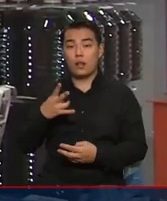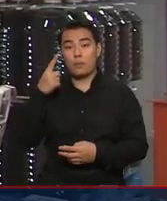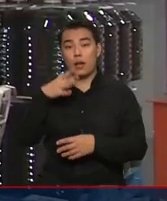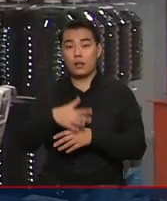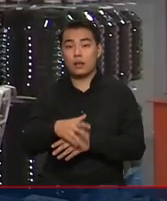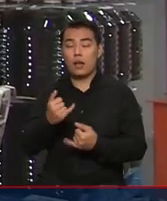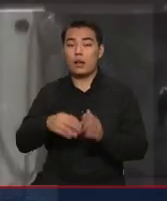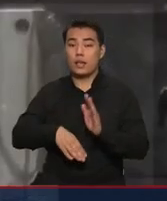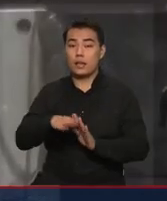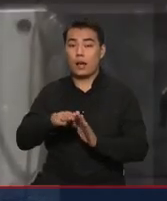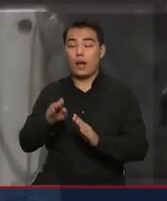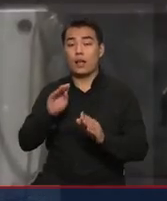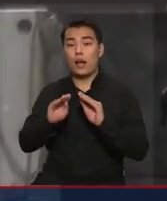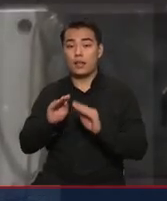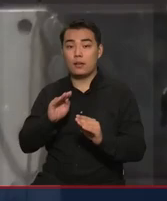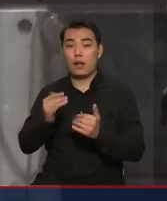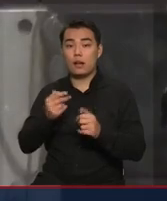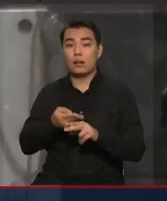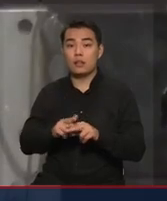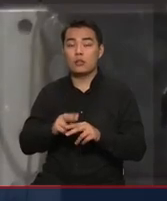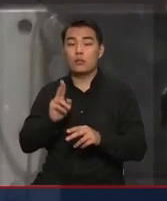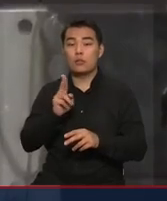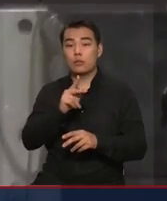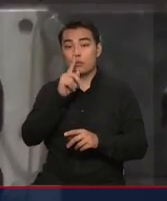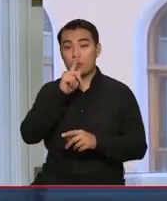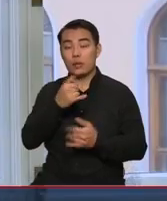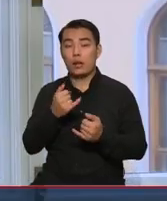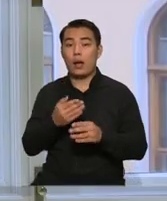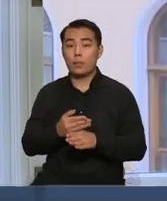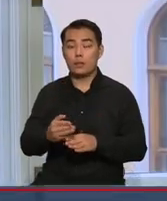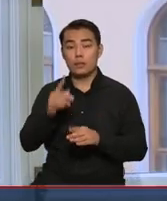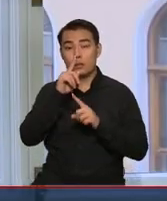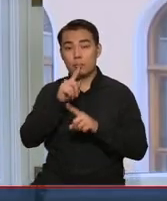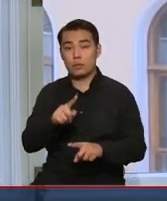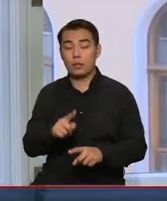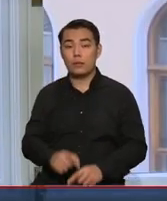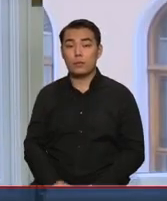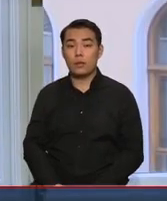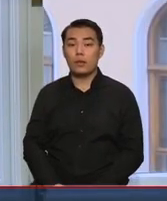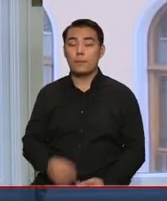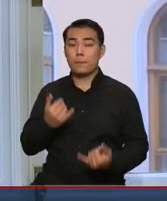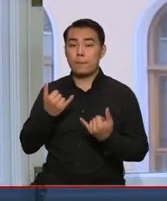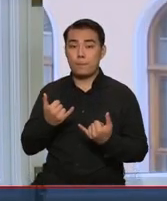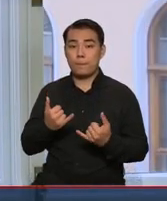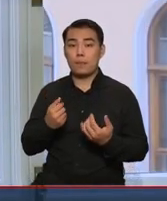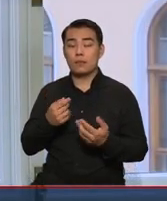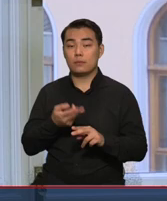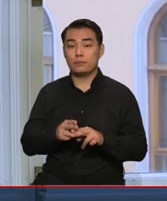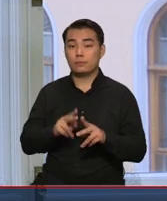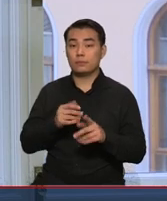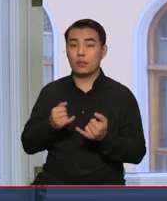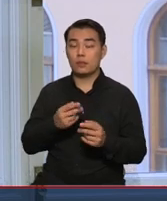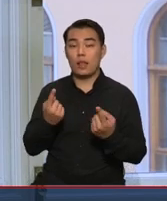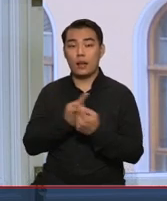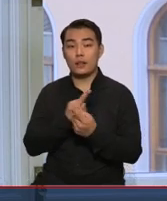ұмтылысқа инновацияларды кеңінен енгізсе, ешкімнен кем түспейміз, дейді президент. Поэтому, конечно же, стратегическая задача сейчас. Сондықтан